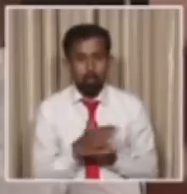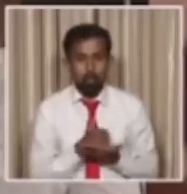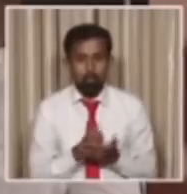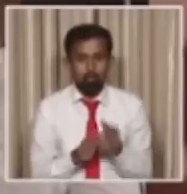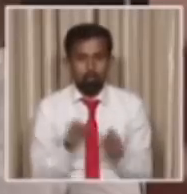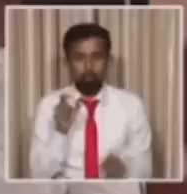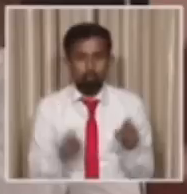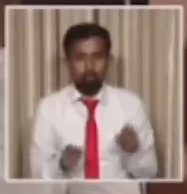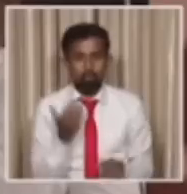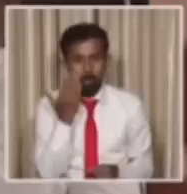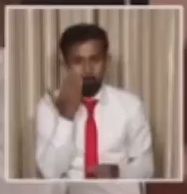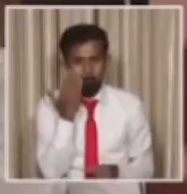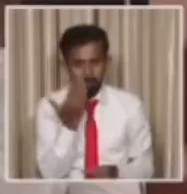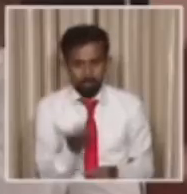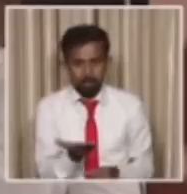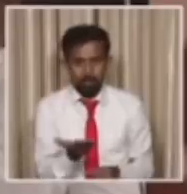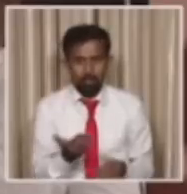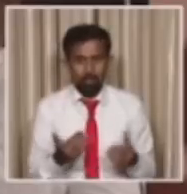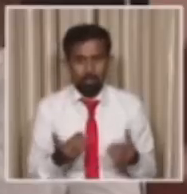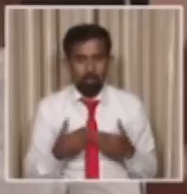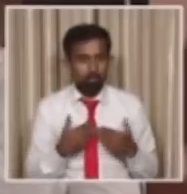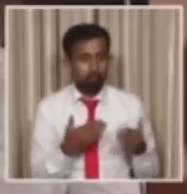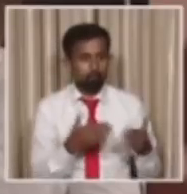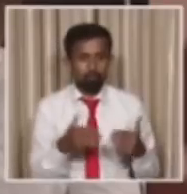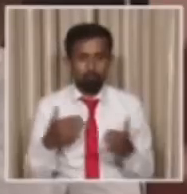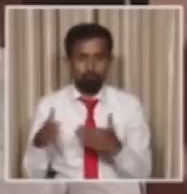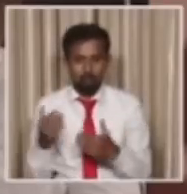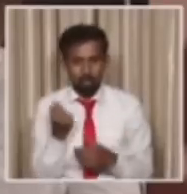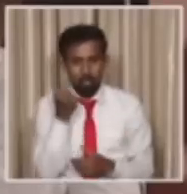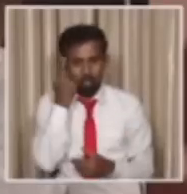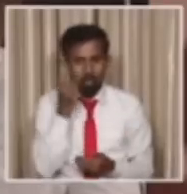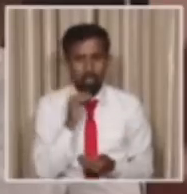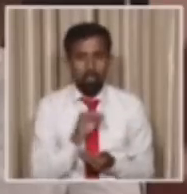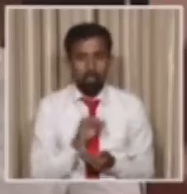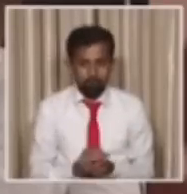දෙනාටම පේනවා අපේ විවිධ මත තියෙනවා.